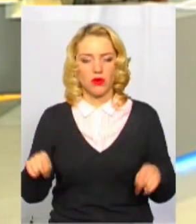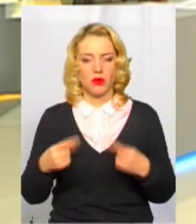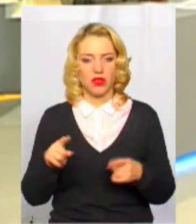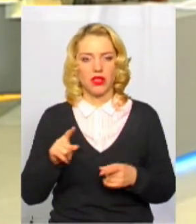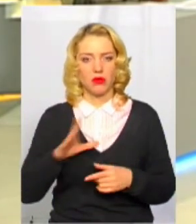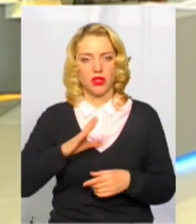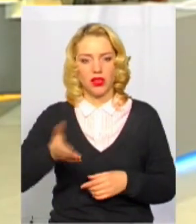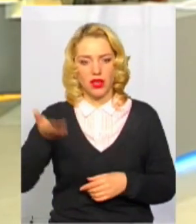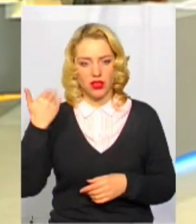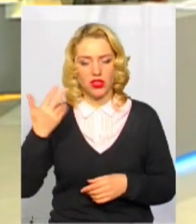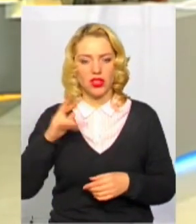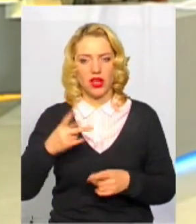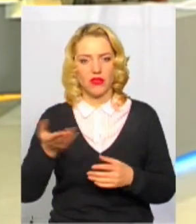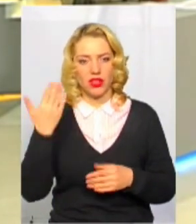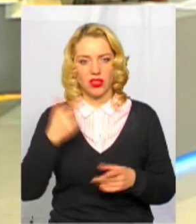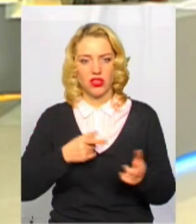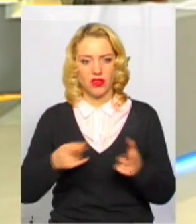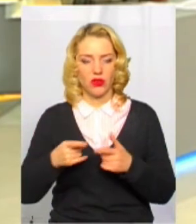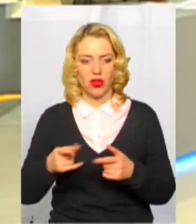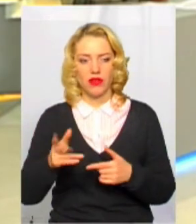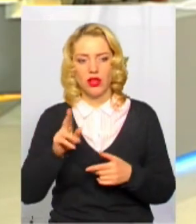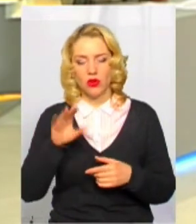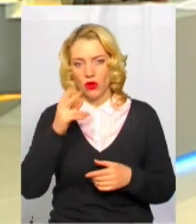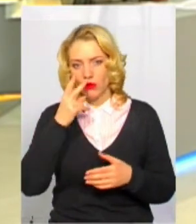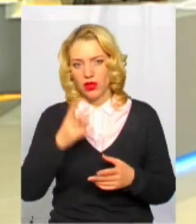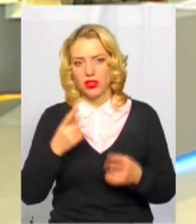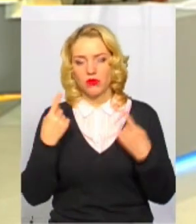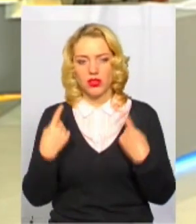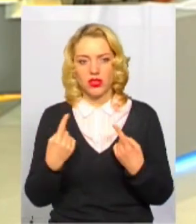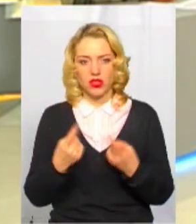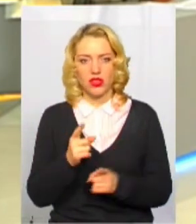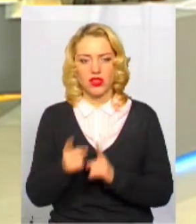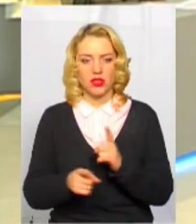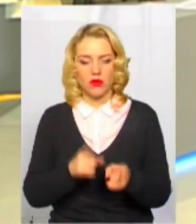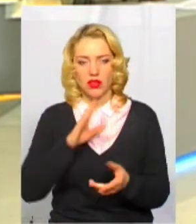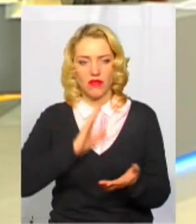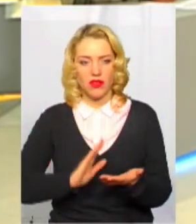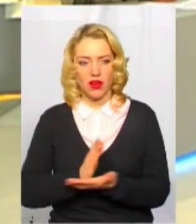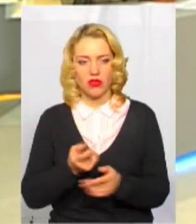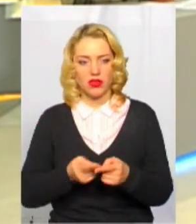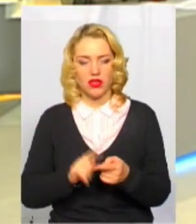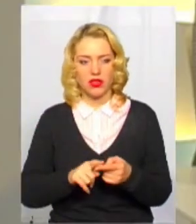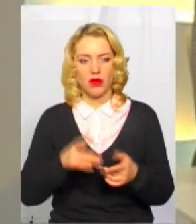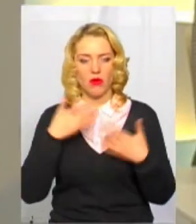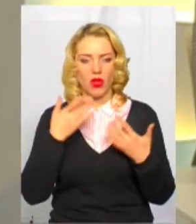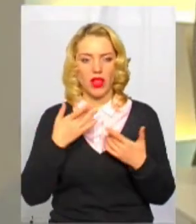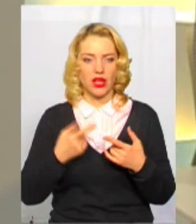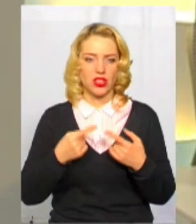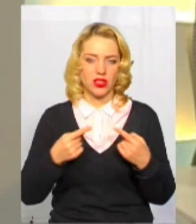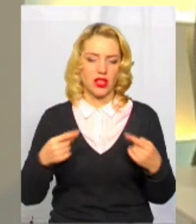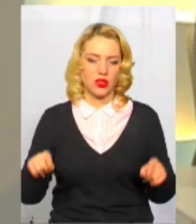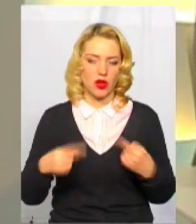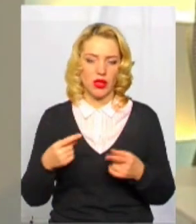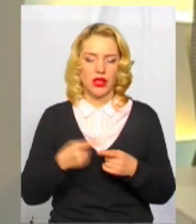були раніше і як вони виготовлялись, то ми бачимо значні зміни в якості. Це є полегшені засоби реабілітації,